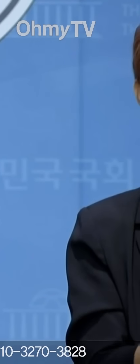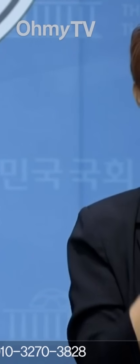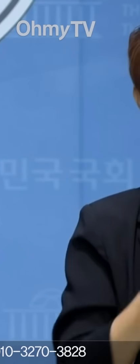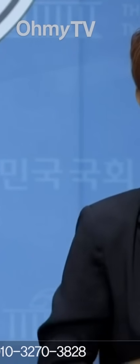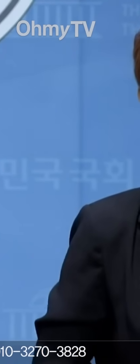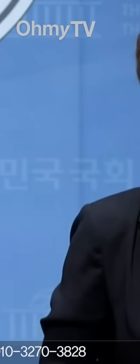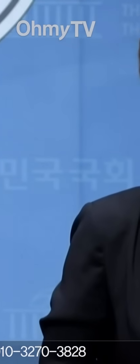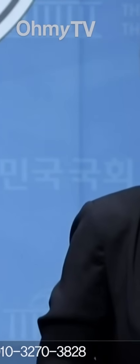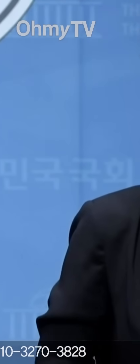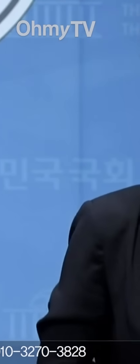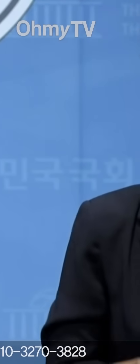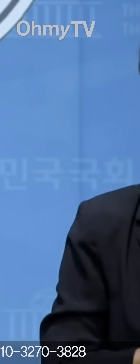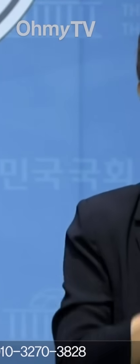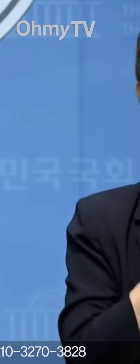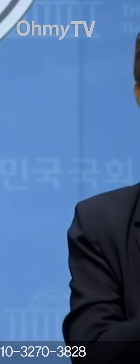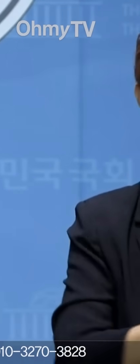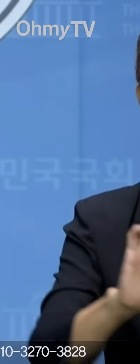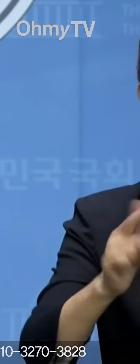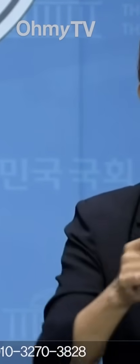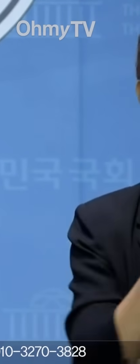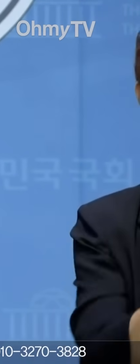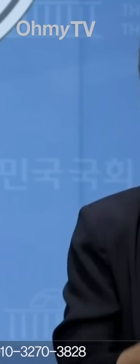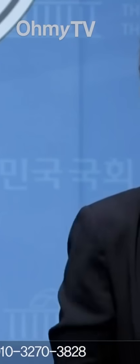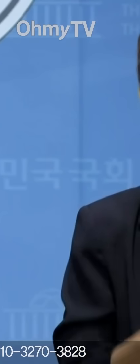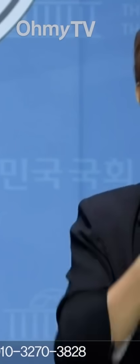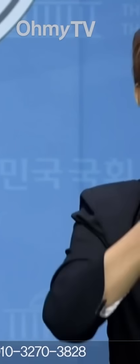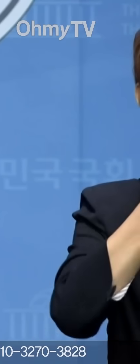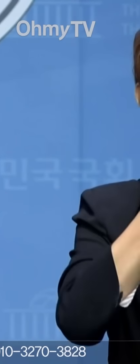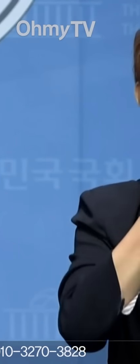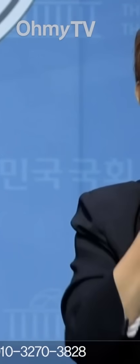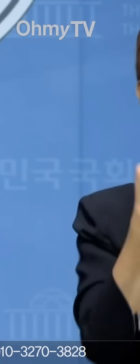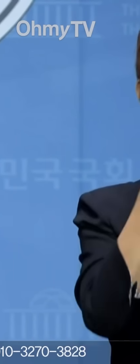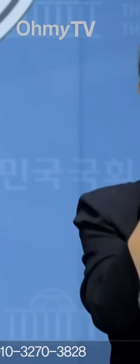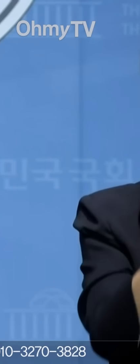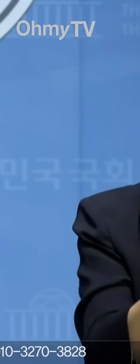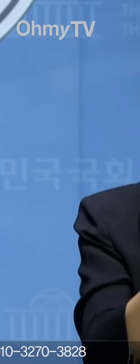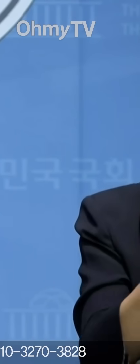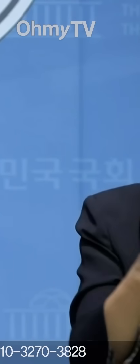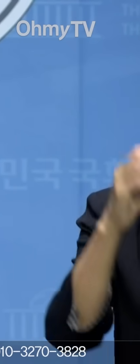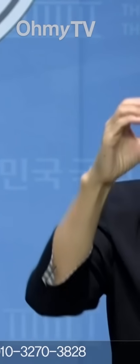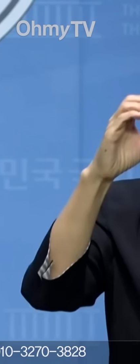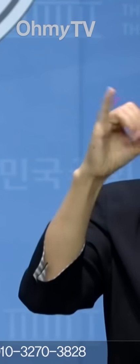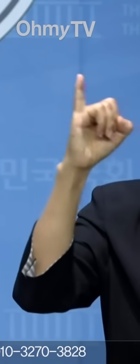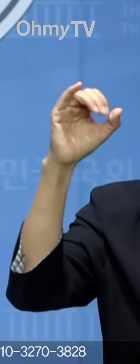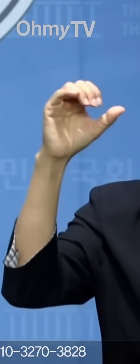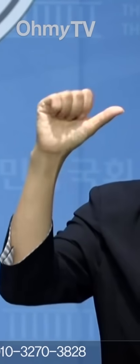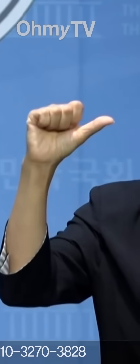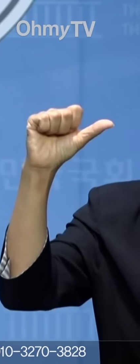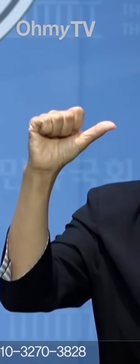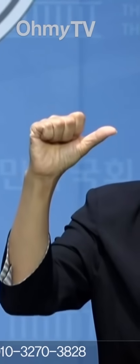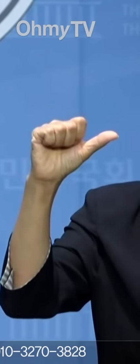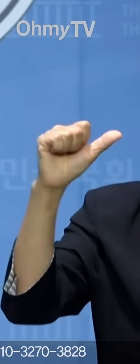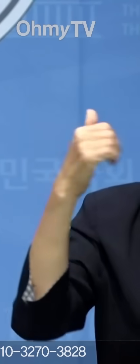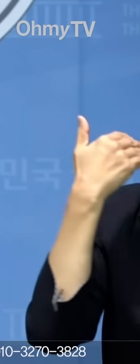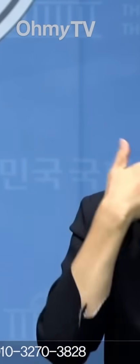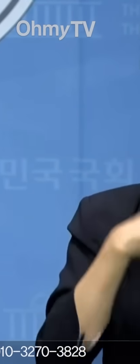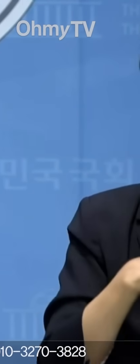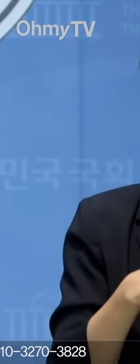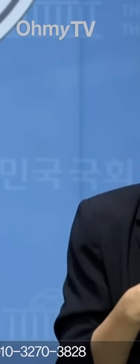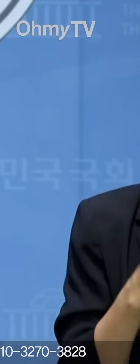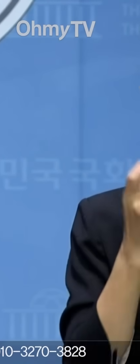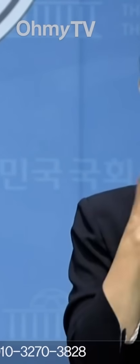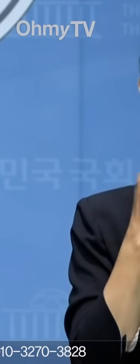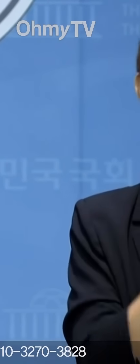것입니다. 드디어 수원지검은 전 세계 CIA나 대한민국 국정원도 못하는 위장